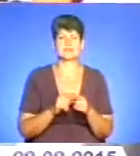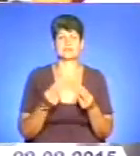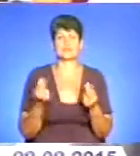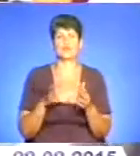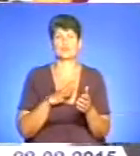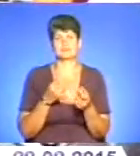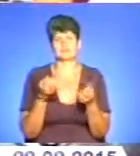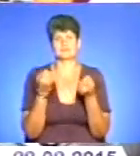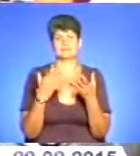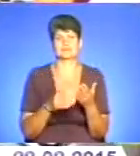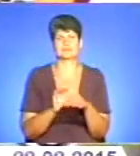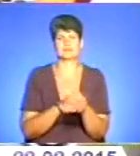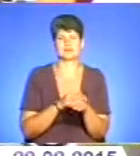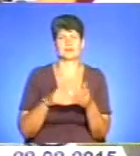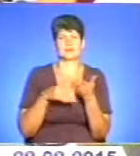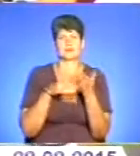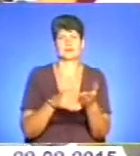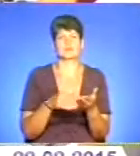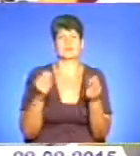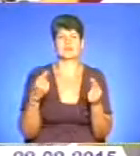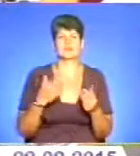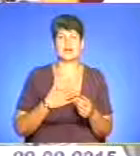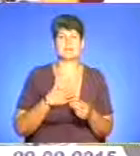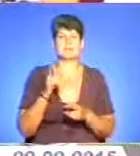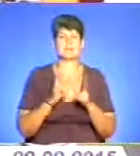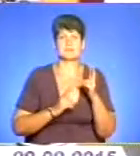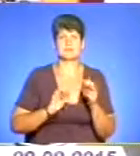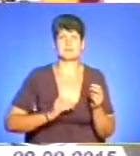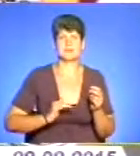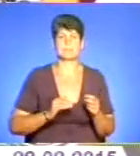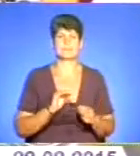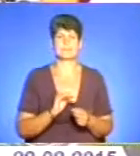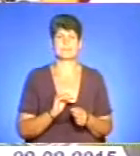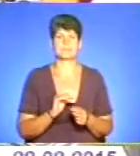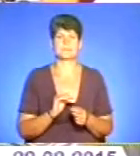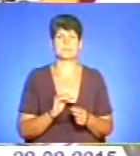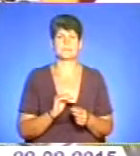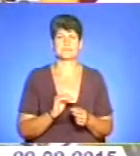добровільні пожертвування комунальних підприємств обласної ради, а також наших підприємців, бізнесменів,